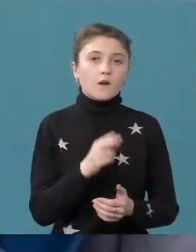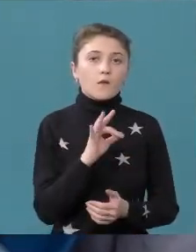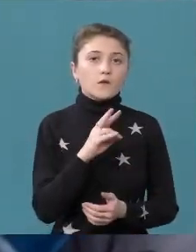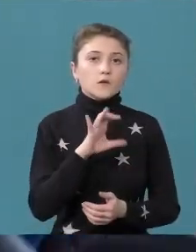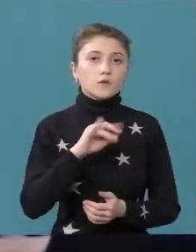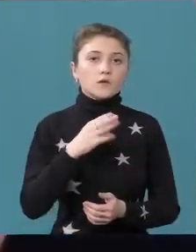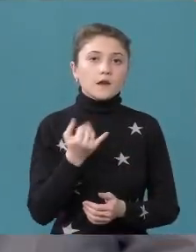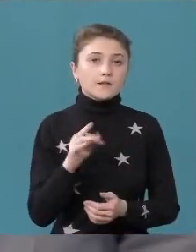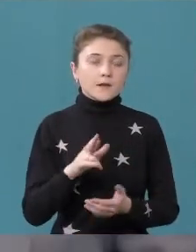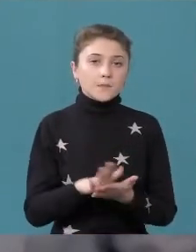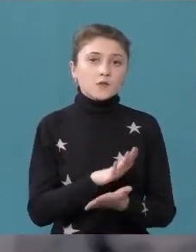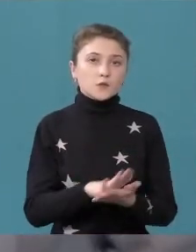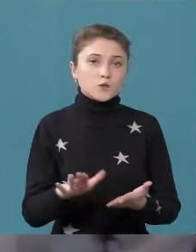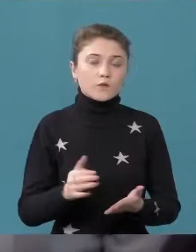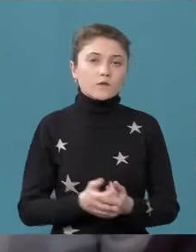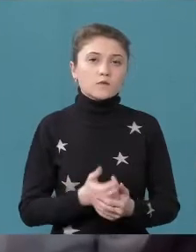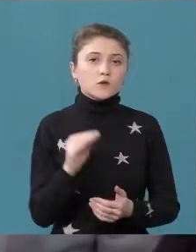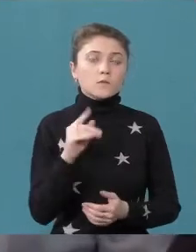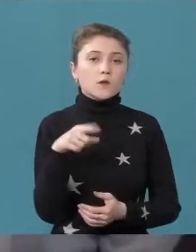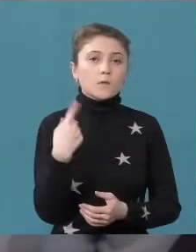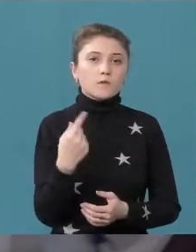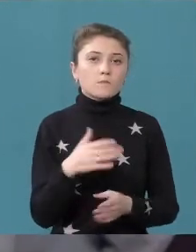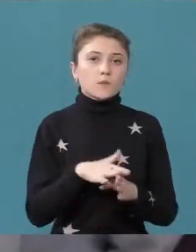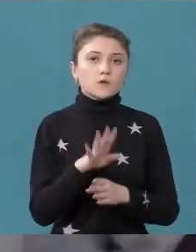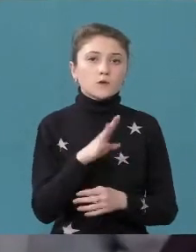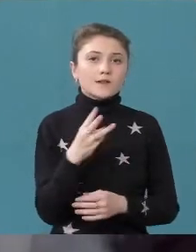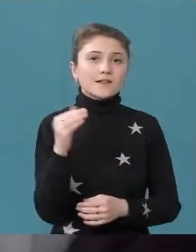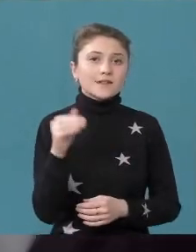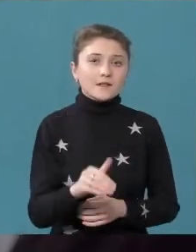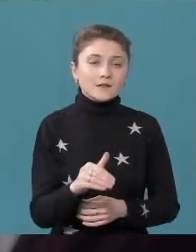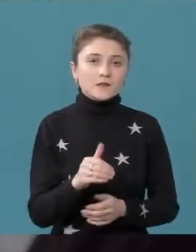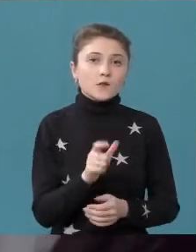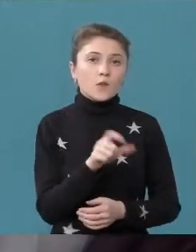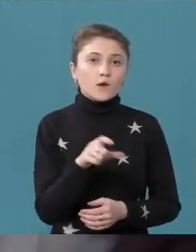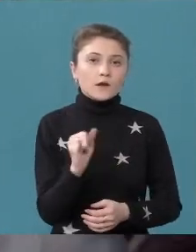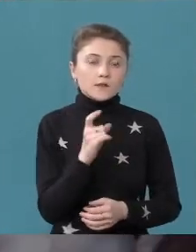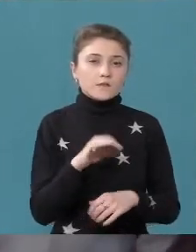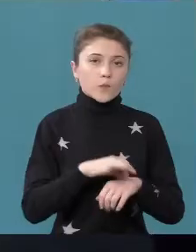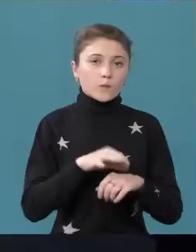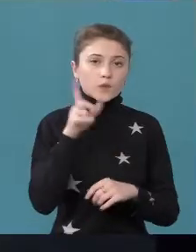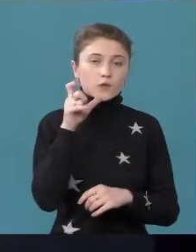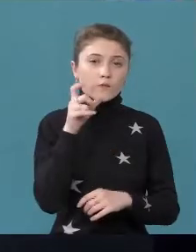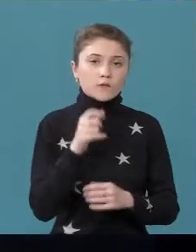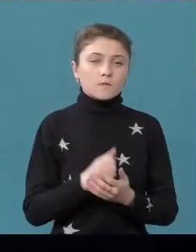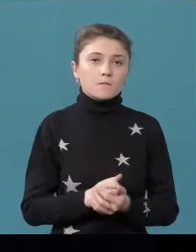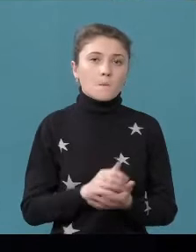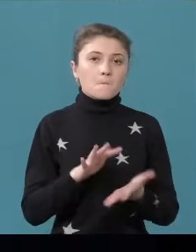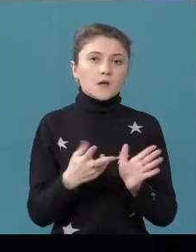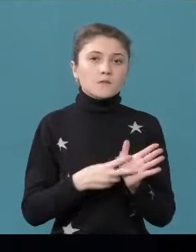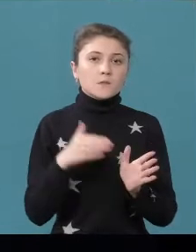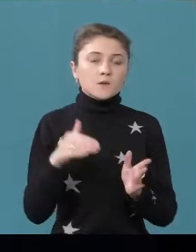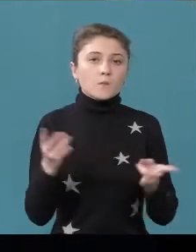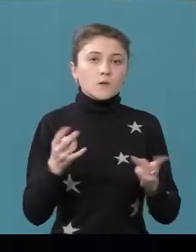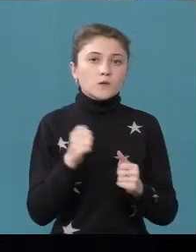Консультація безкоштовна. У Житомирській області понад 43 тисячі людей з цукровим діабетом. Майже 7 тисяч людей потребує